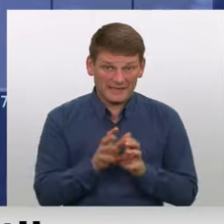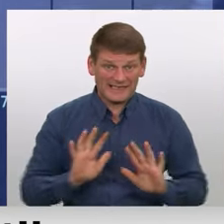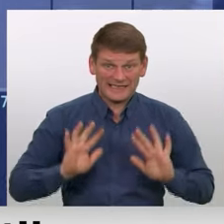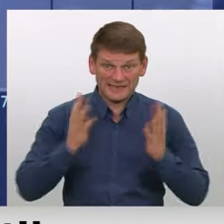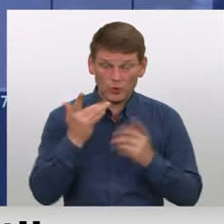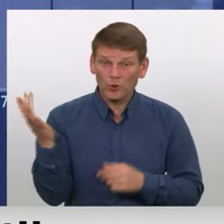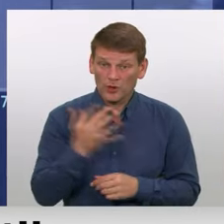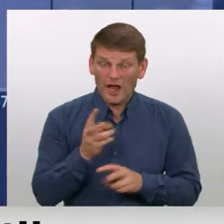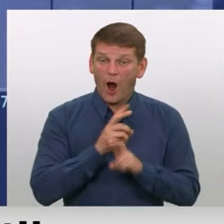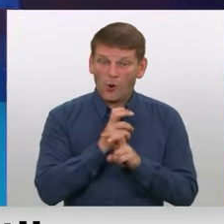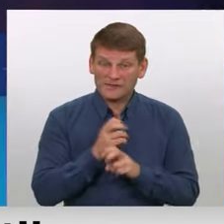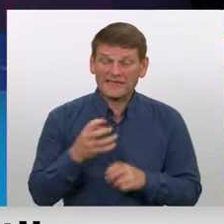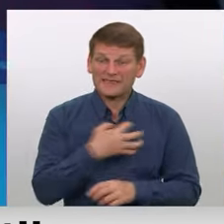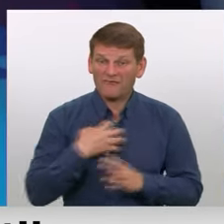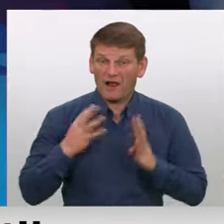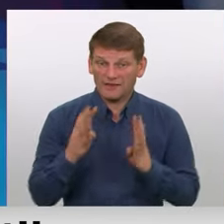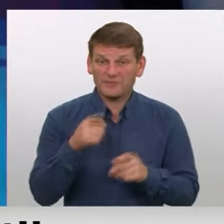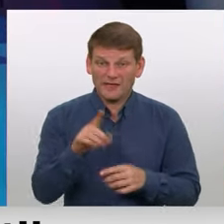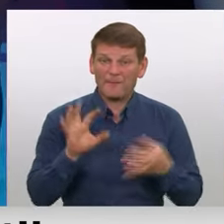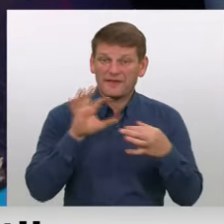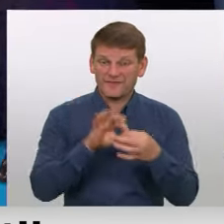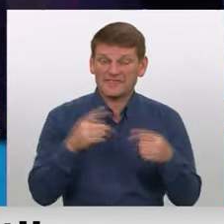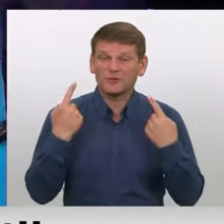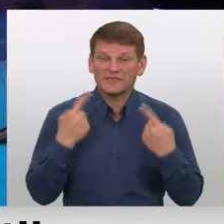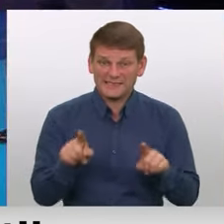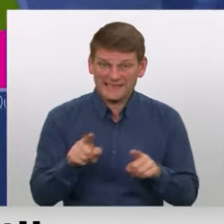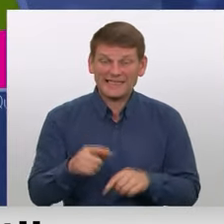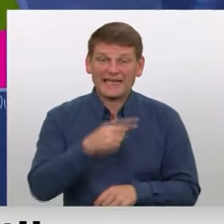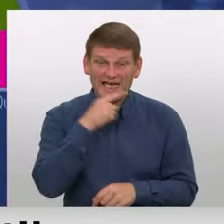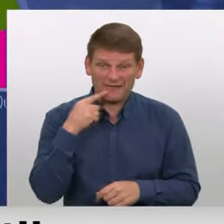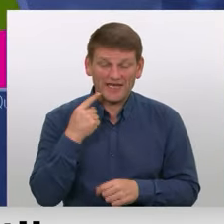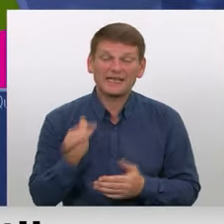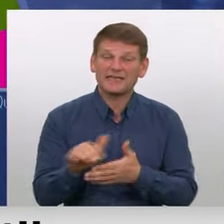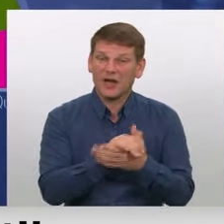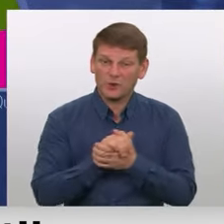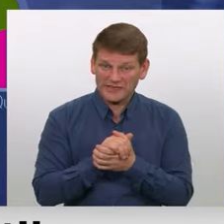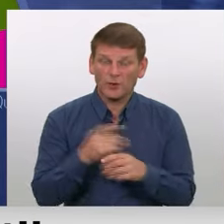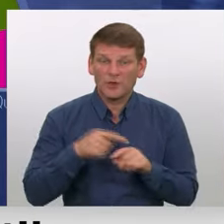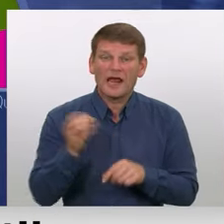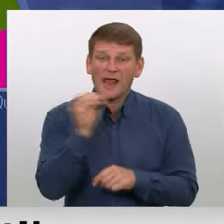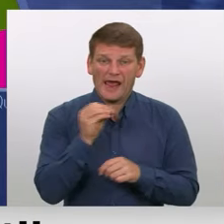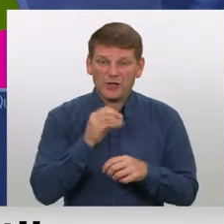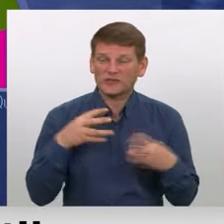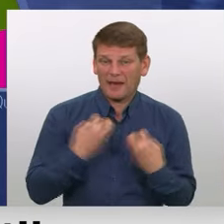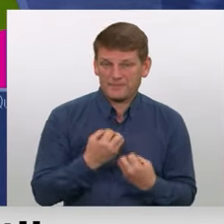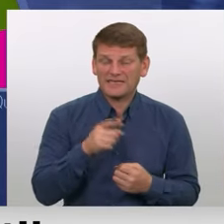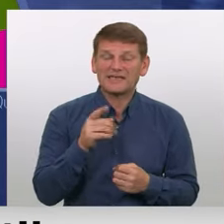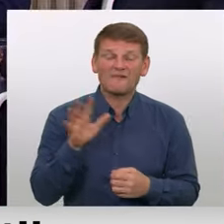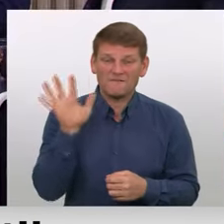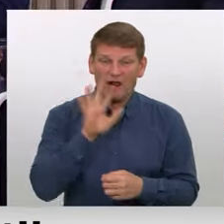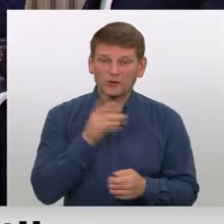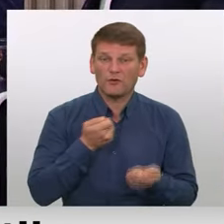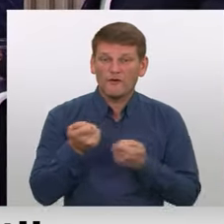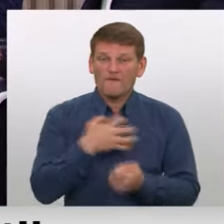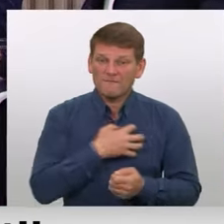izdodas nonākt Austrijas valdībām, tad tā pievienosies citām Krievijai draudzīgām un euroskeptiskām valstu valdībām, kā